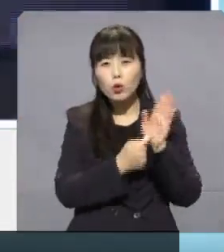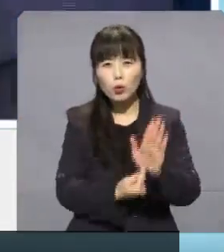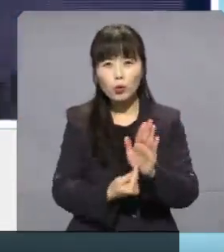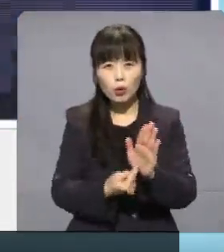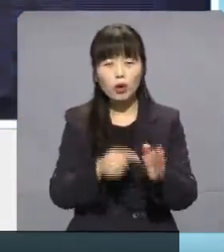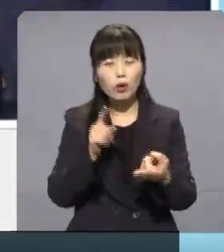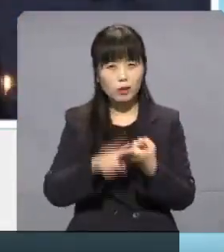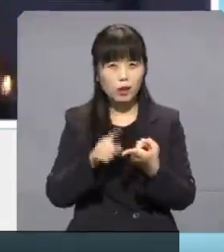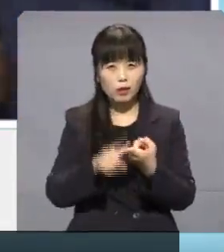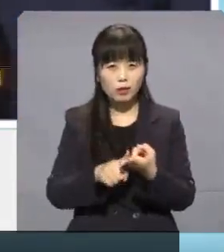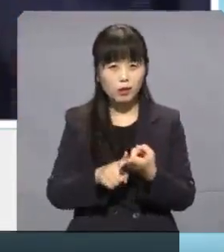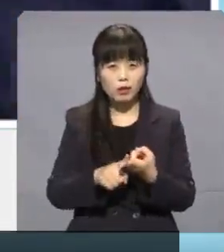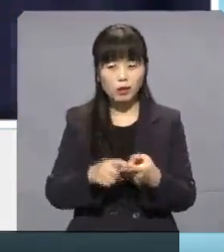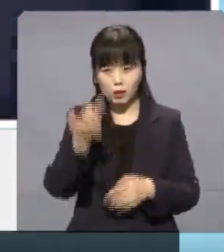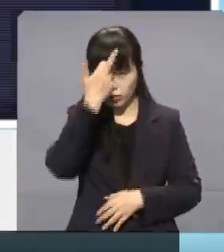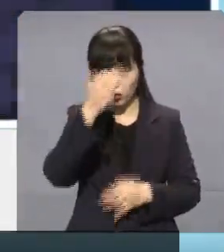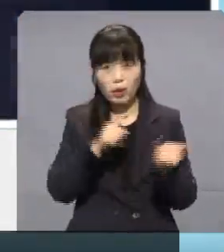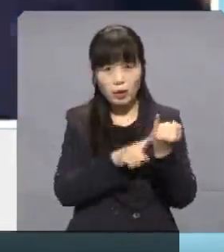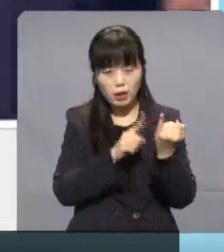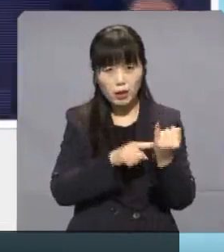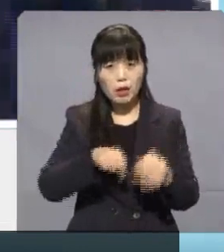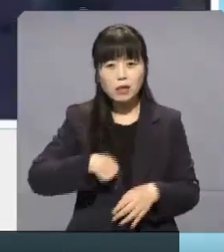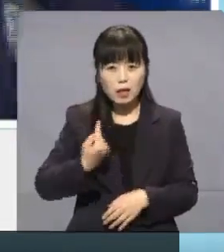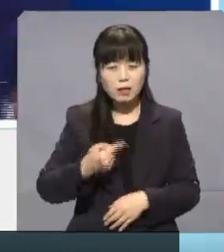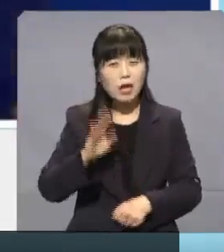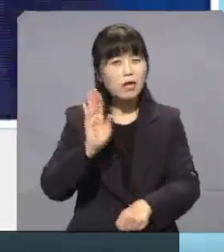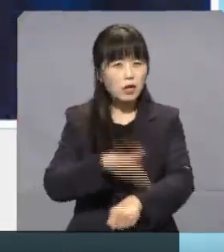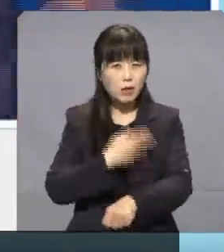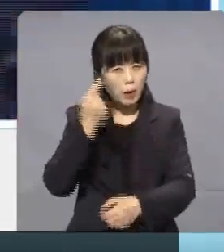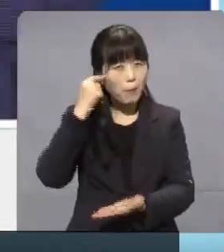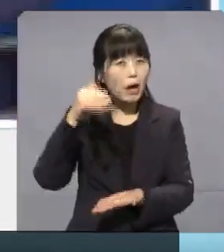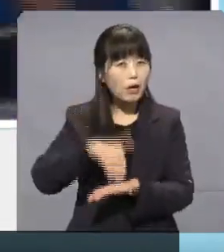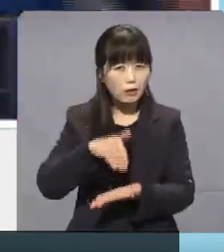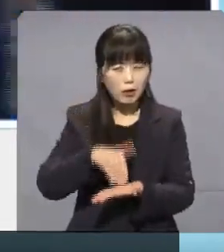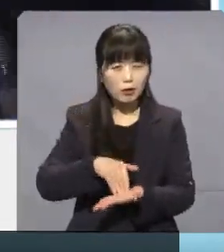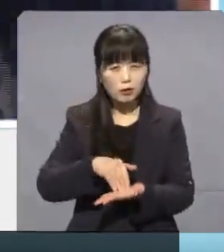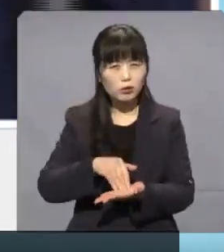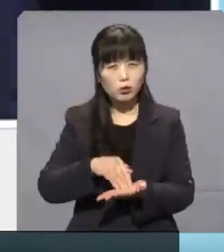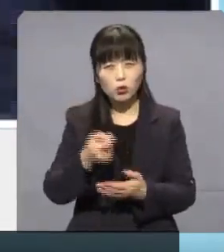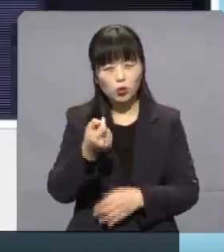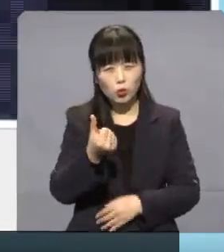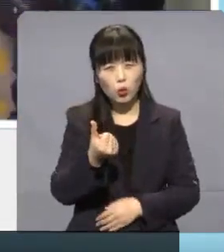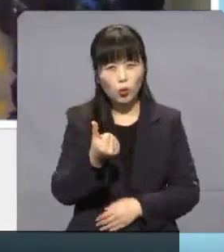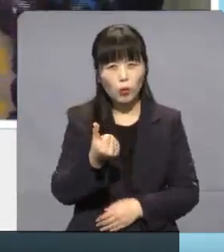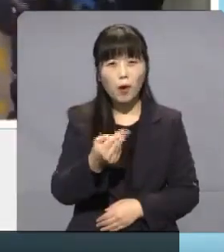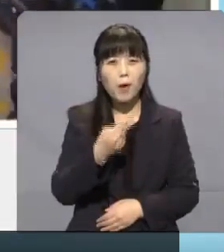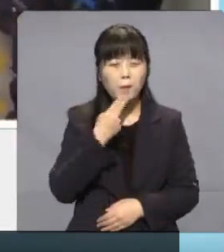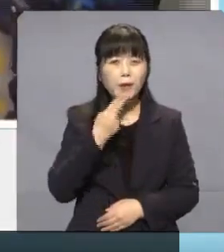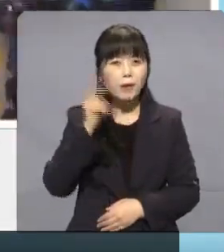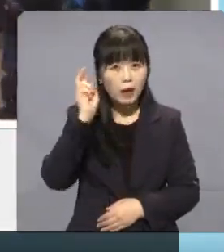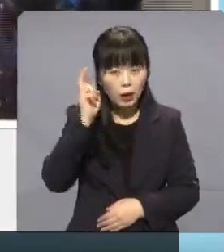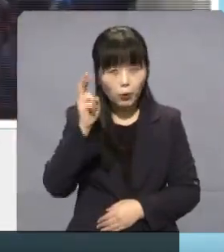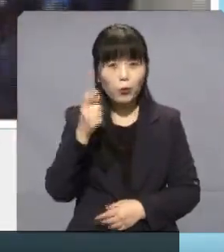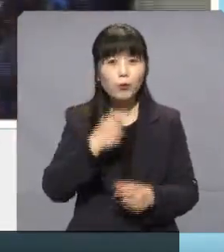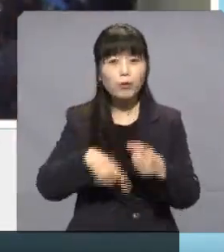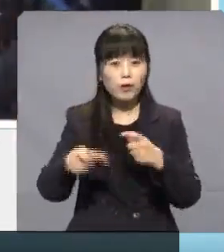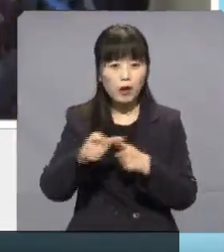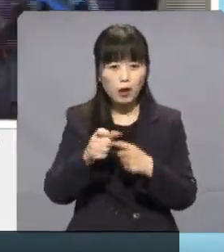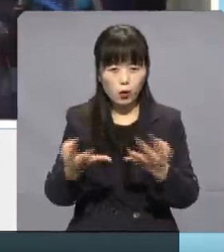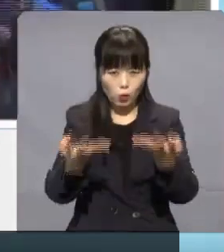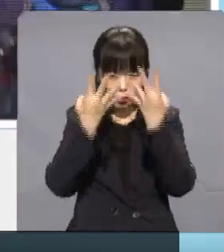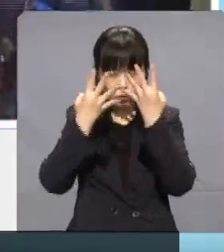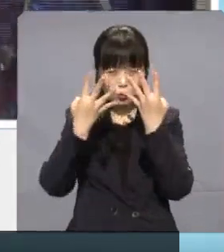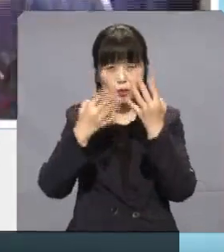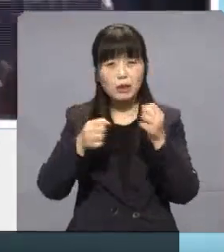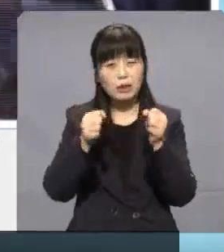이거는 조금 아직까지도 최서원 씨가 자신의 어떤 잘못에 대한 반성을 좀 덜하고 있는 게 아닌가. 그래서 조금 더 옥중에 계셔야